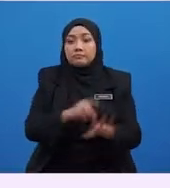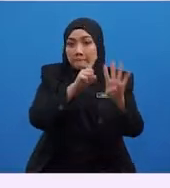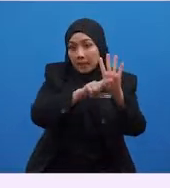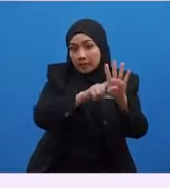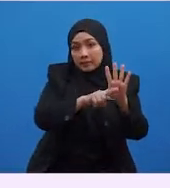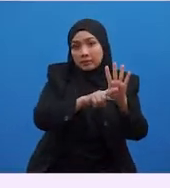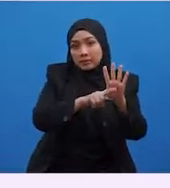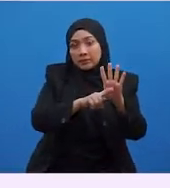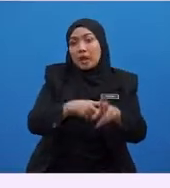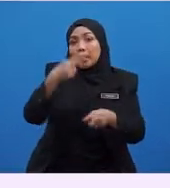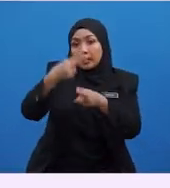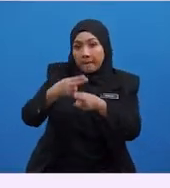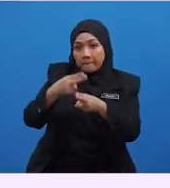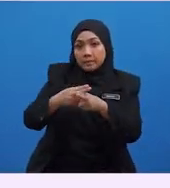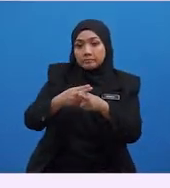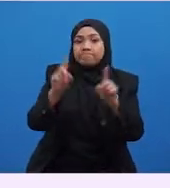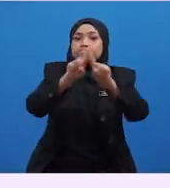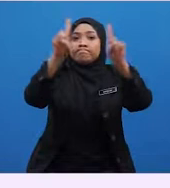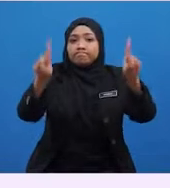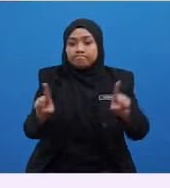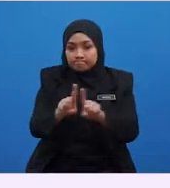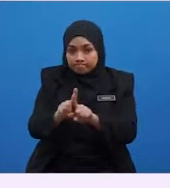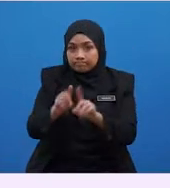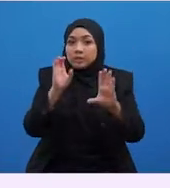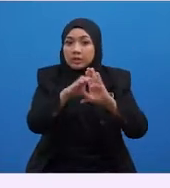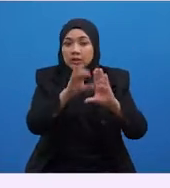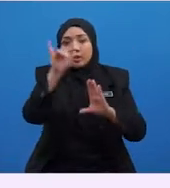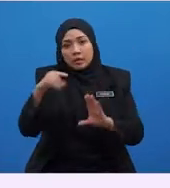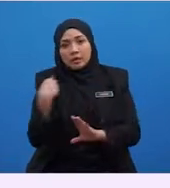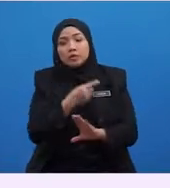Keempat, nama pangkalan data yang digunakan.